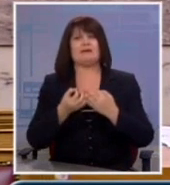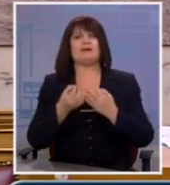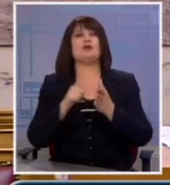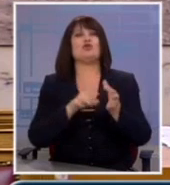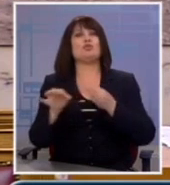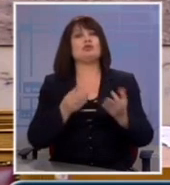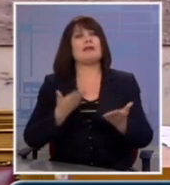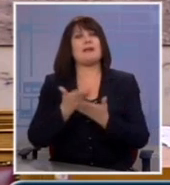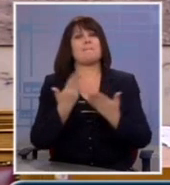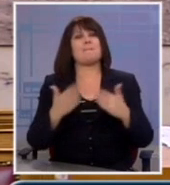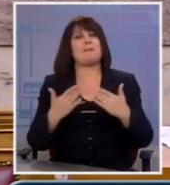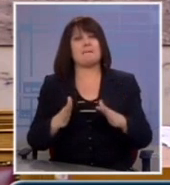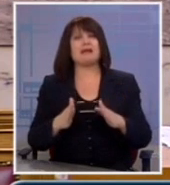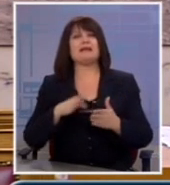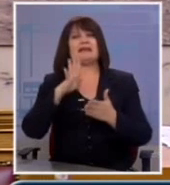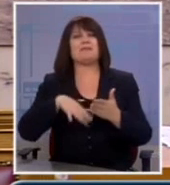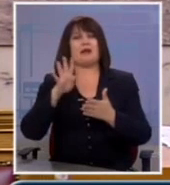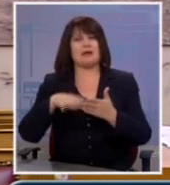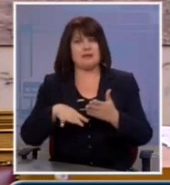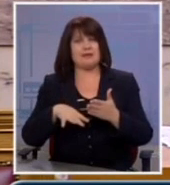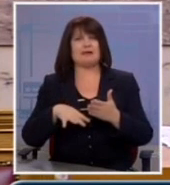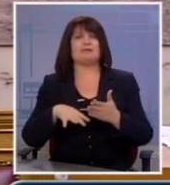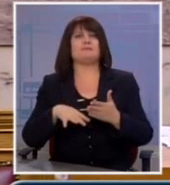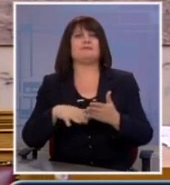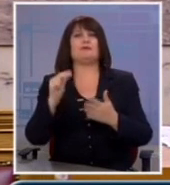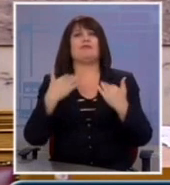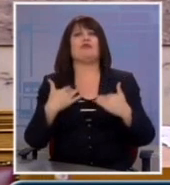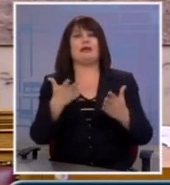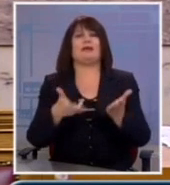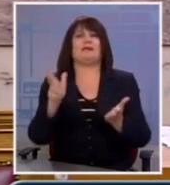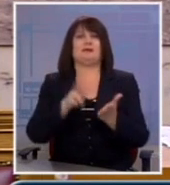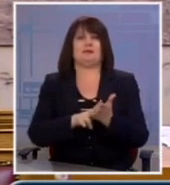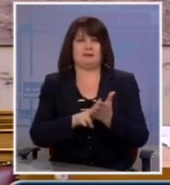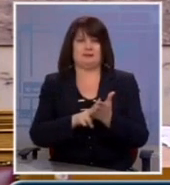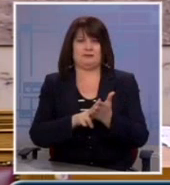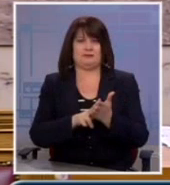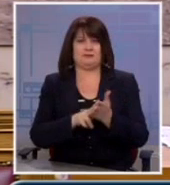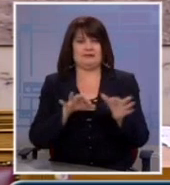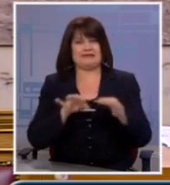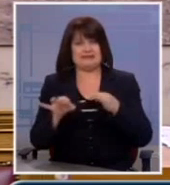νομοσχέδια με κείμενα τα οποία εκαλείται η Βουλή να κυρώσει εν σχεδίο,